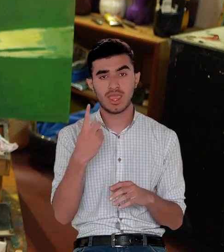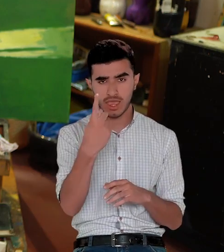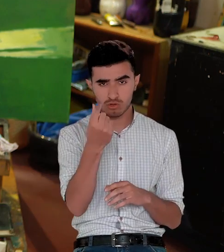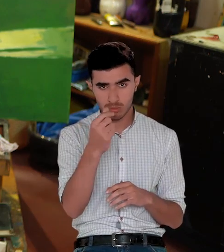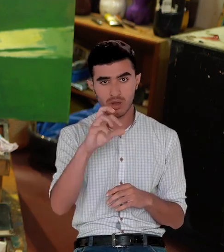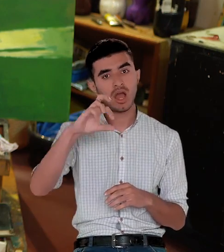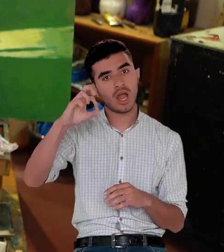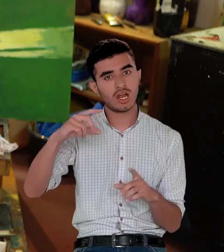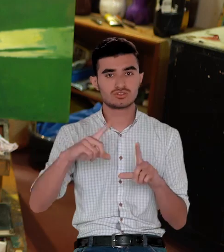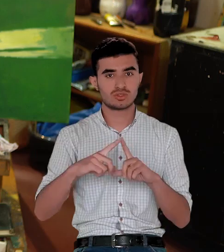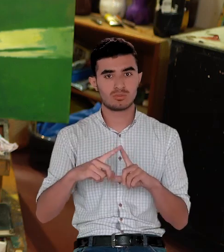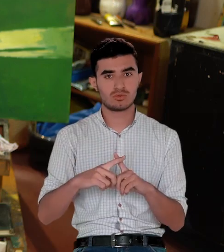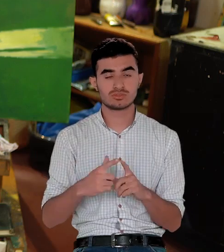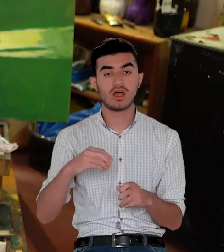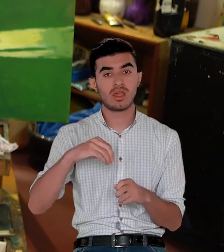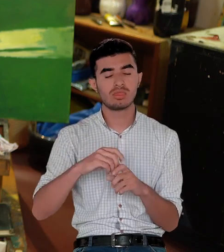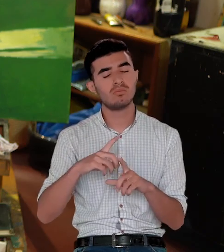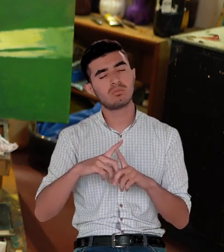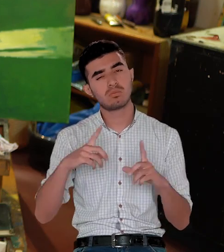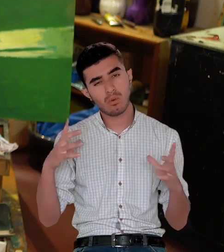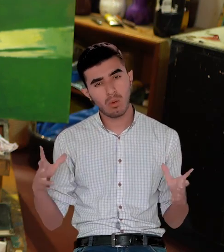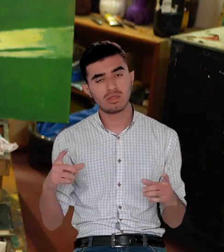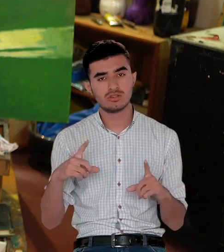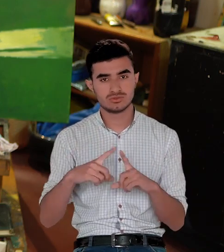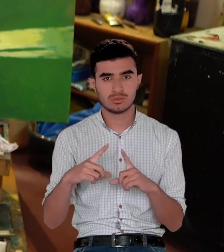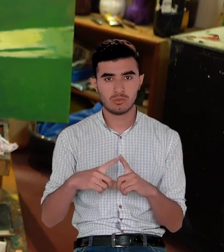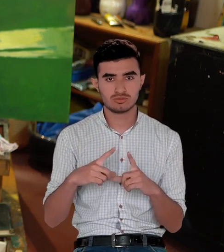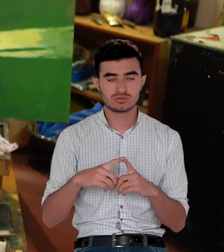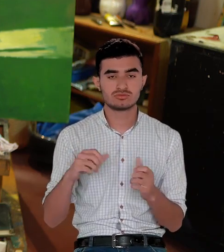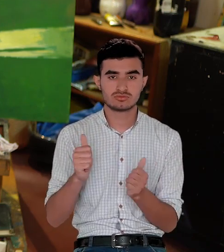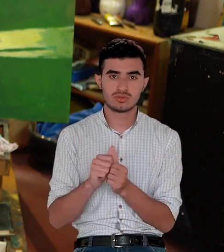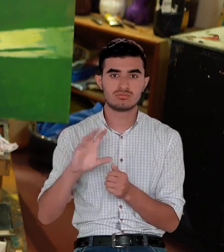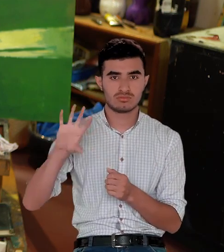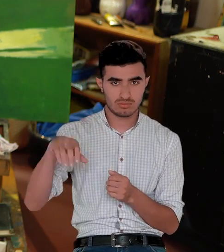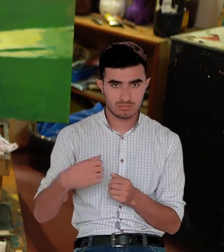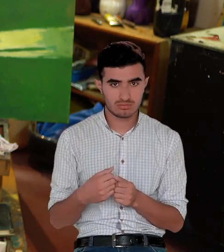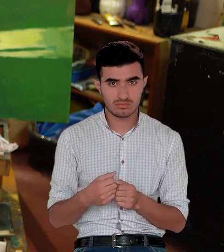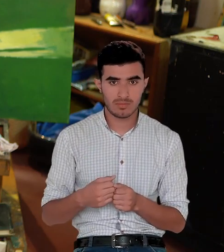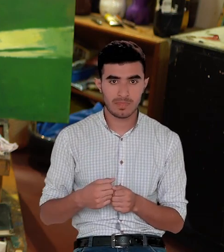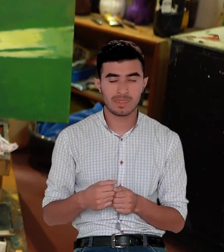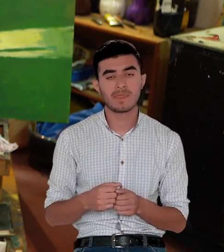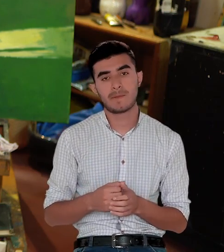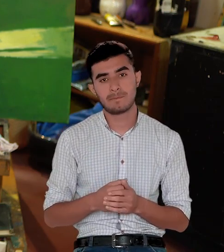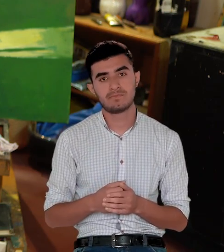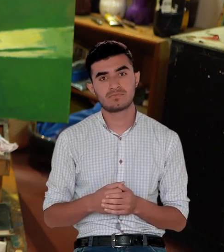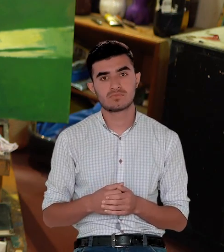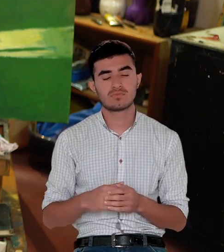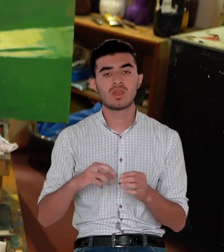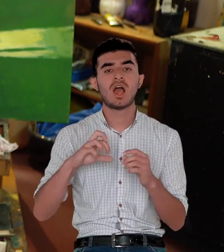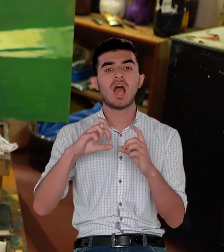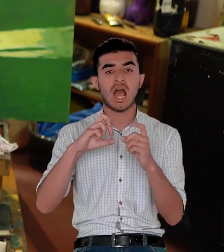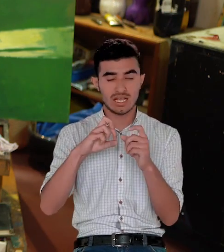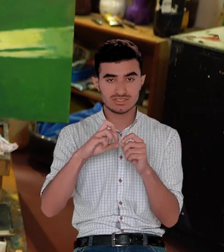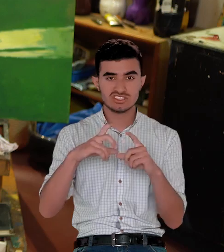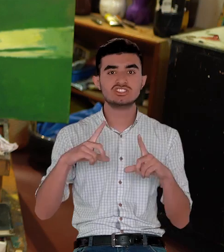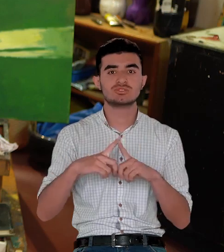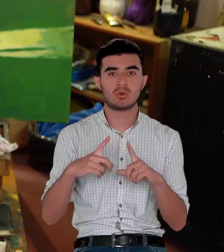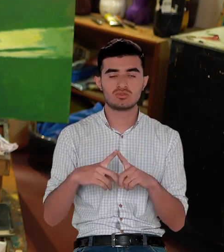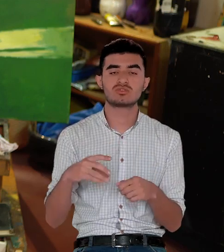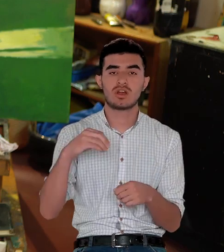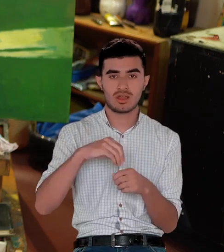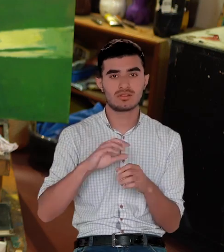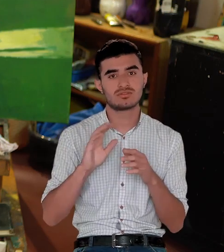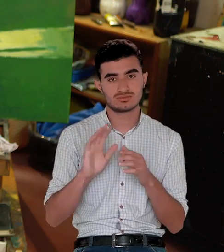یہ کیا لیا؟ بتا دیکھو. دیکھا تو اندر وہ تھے سموسے تھے. 2 آنے کا ایک سموسا ہوتا